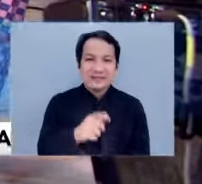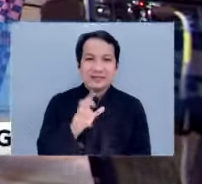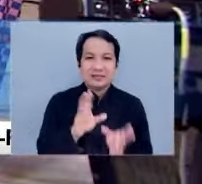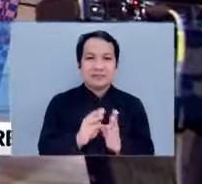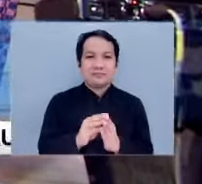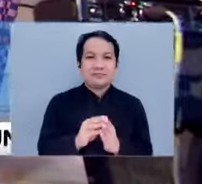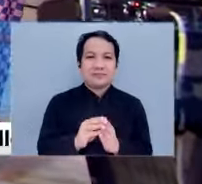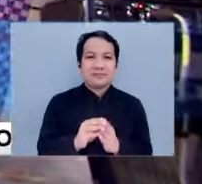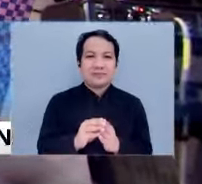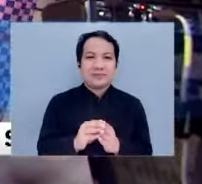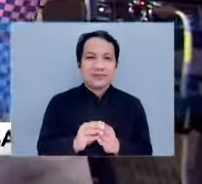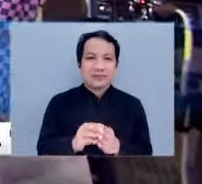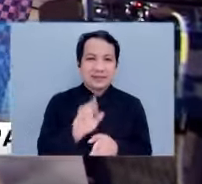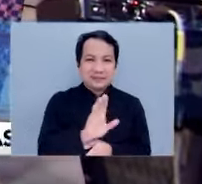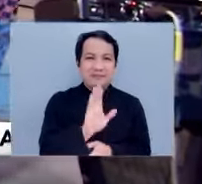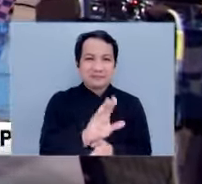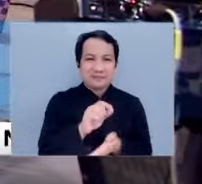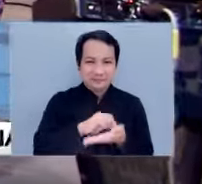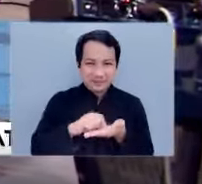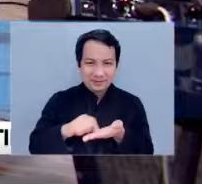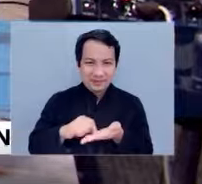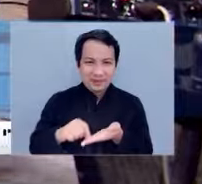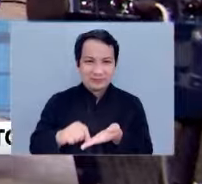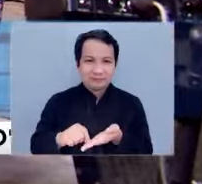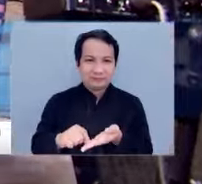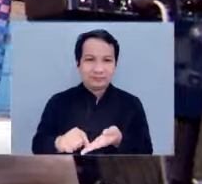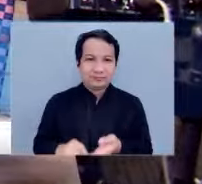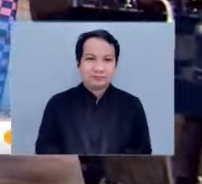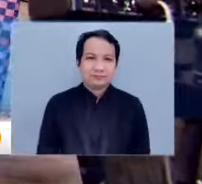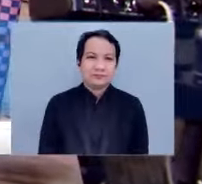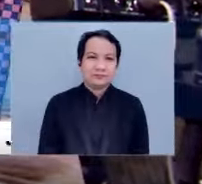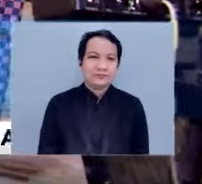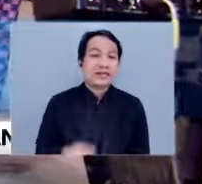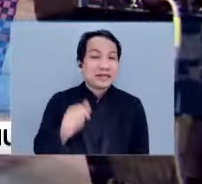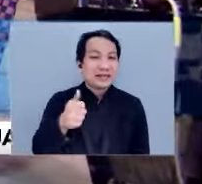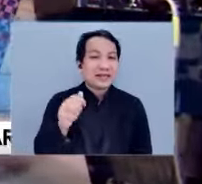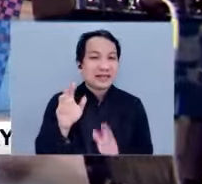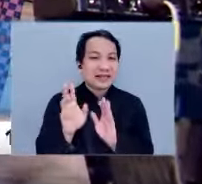nagno-notes. Ayun! Secretary niya. What was 10 minutes? 10 minutes of the